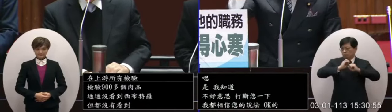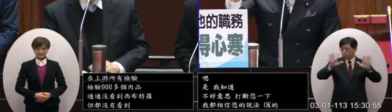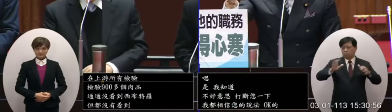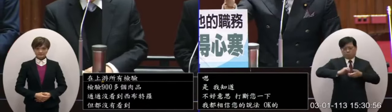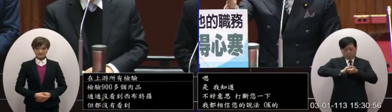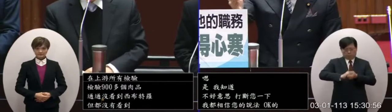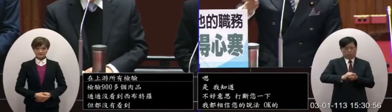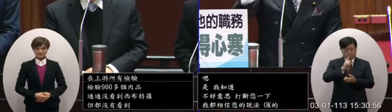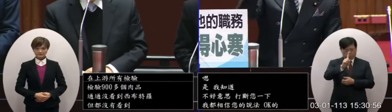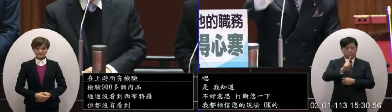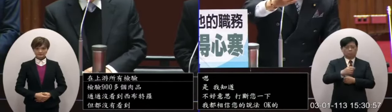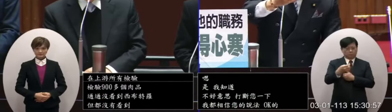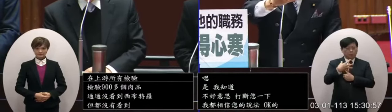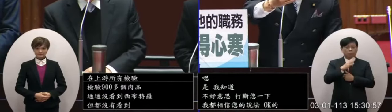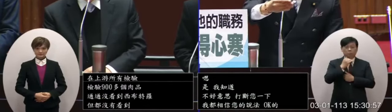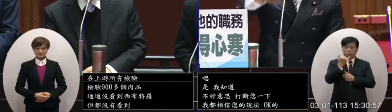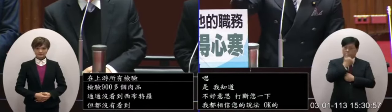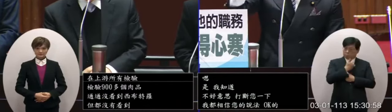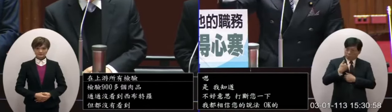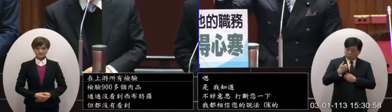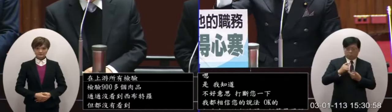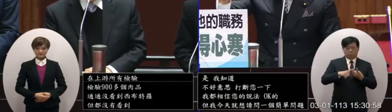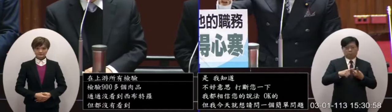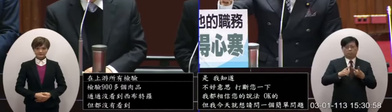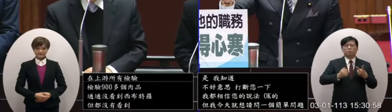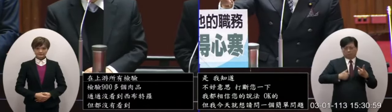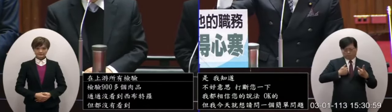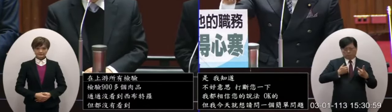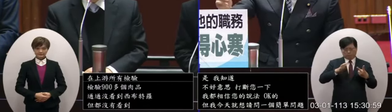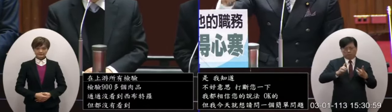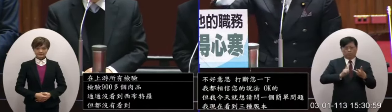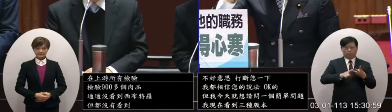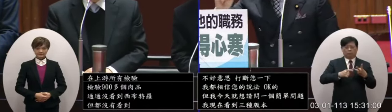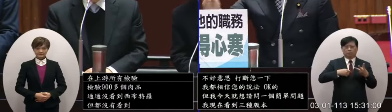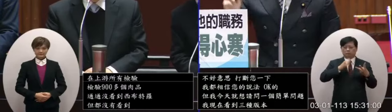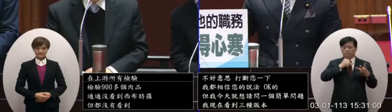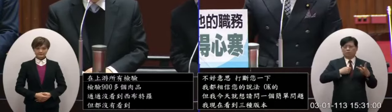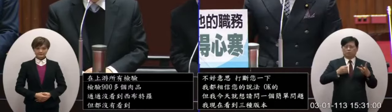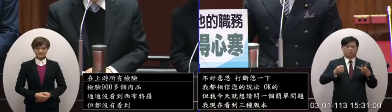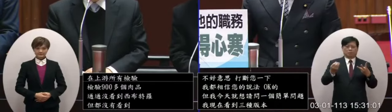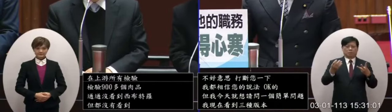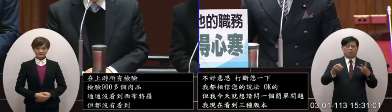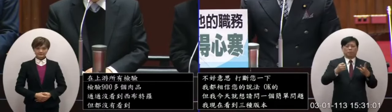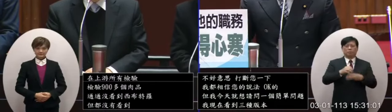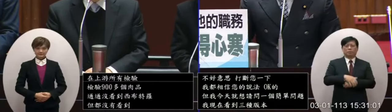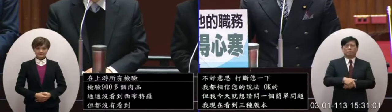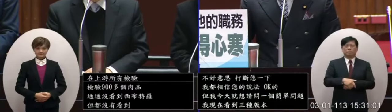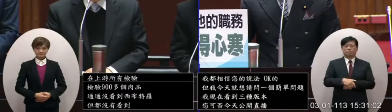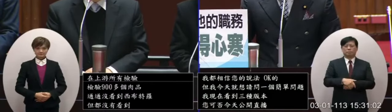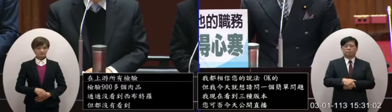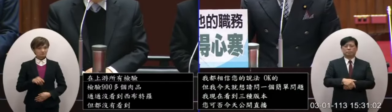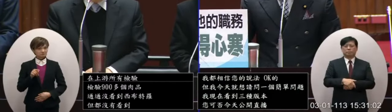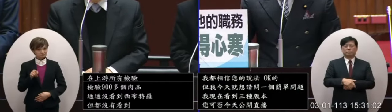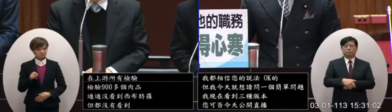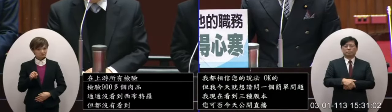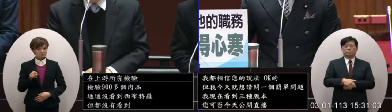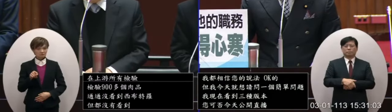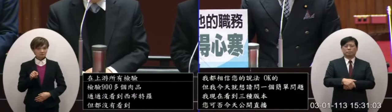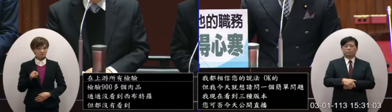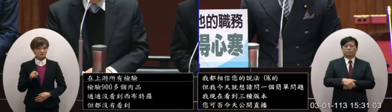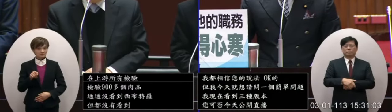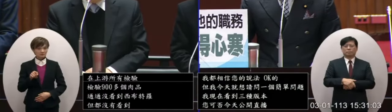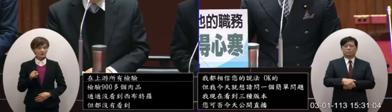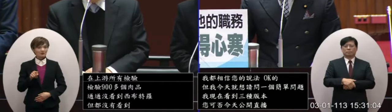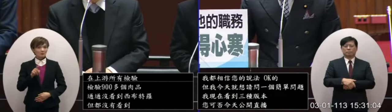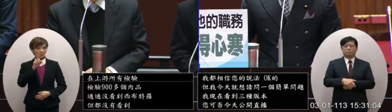跟我确定一个版本，是有可能的，还是这是事实，还是这是没有？ 不能排除有不排